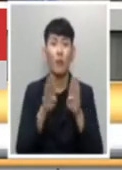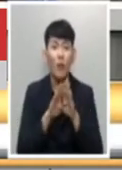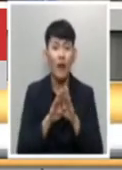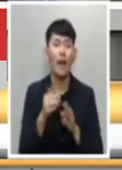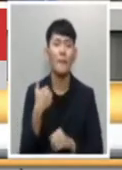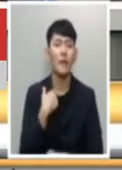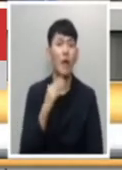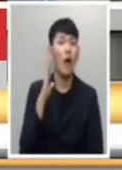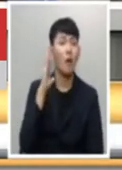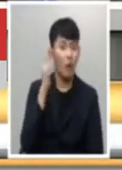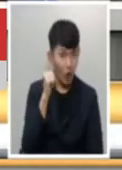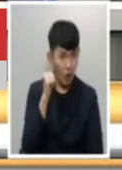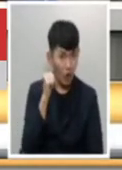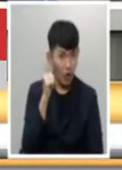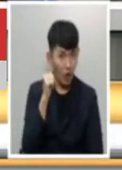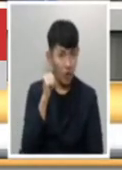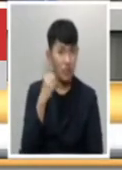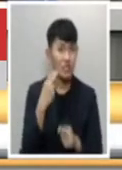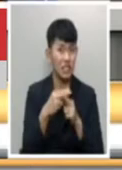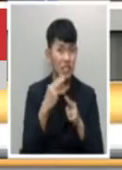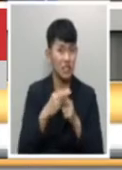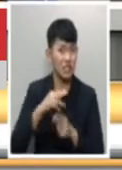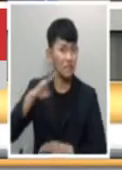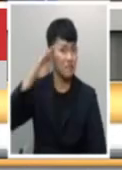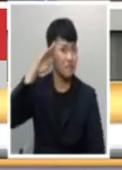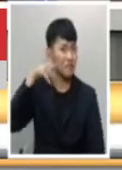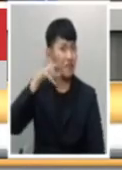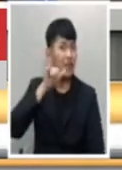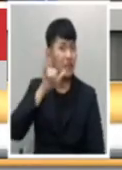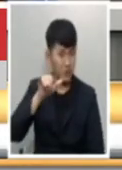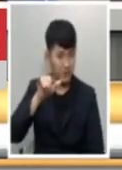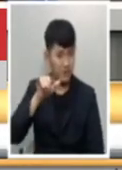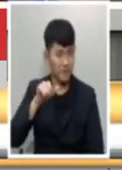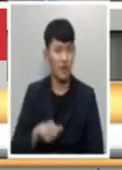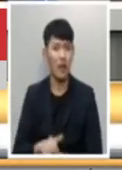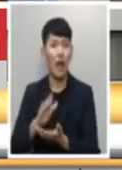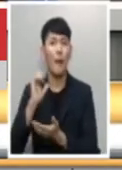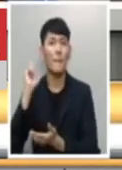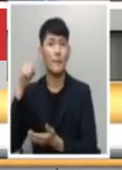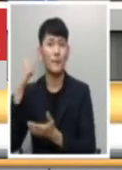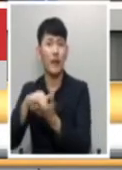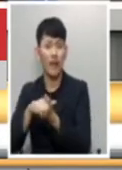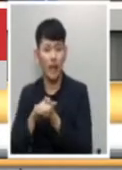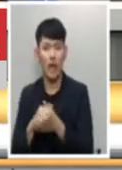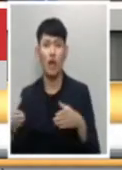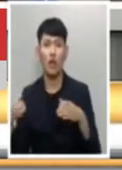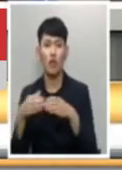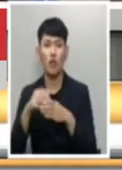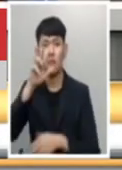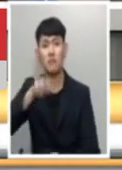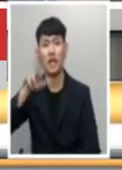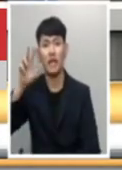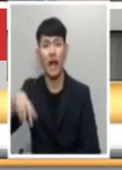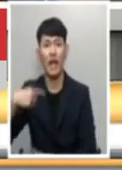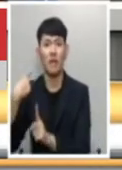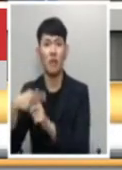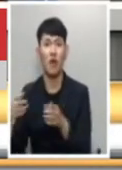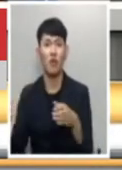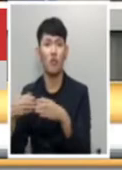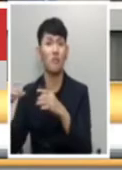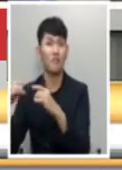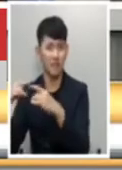ชื่อนายประยุทธ์จันทร์โอชาภรรยาชื่อพรรคเพื่อไทยและคณะและมีลูกหลายๆกระทรวง